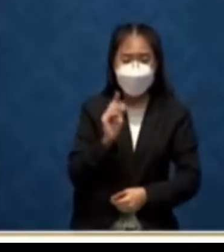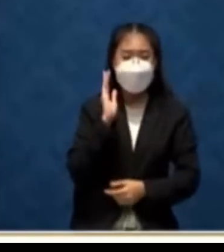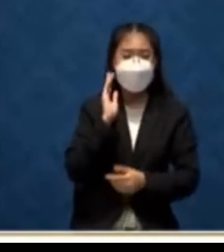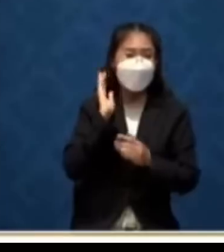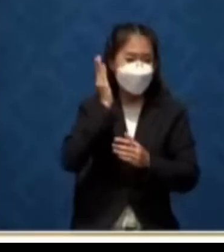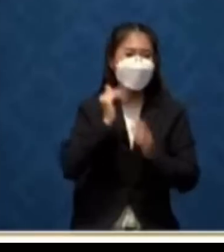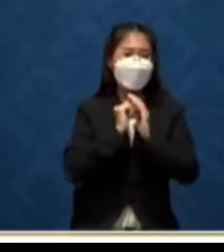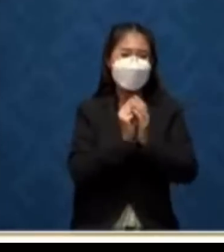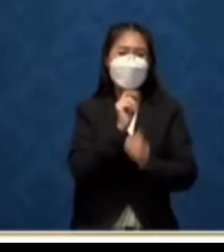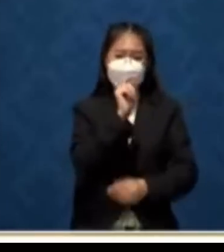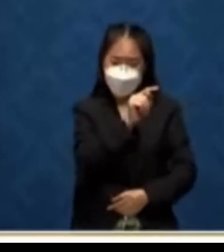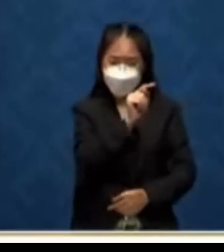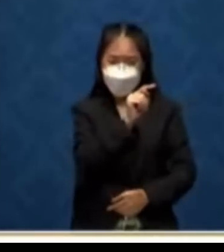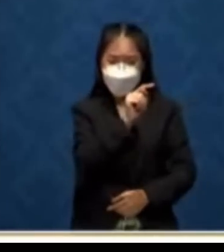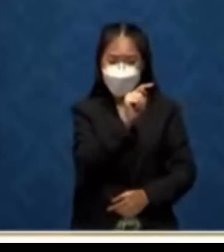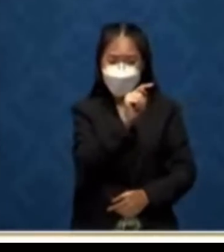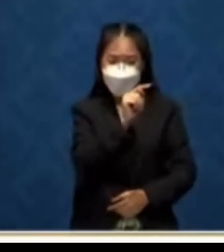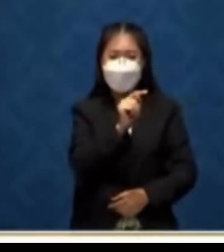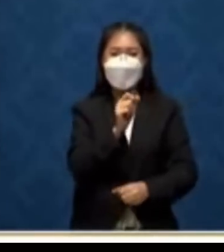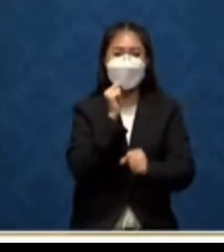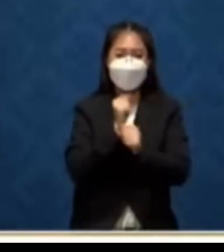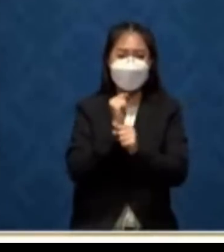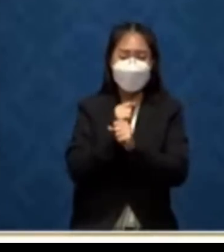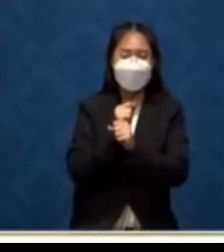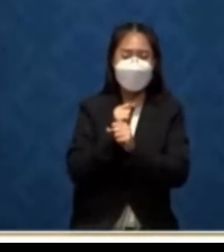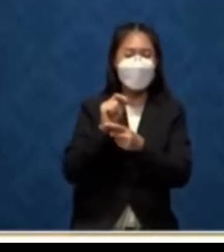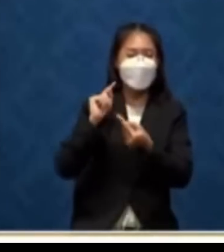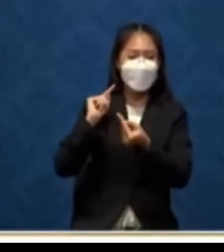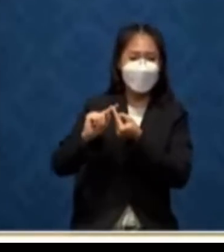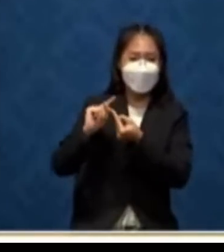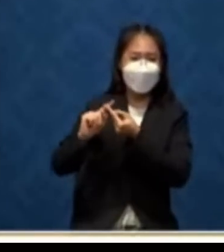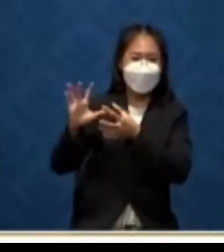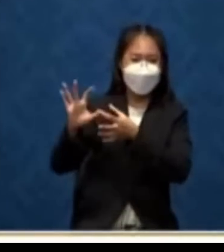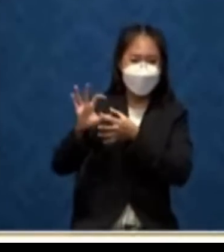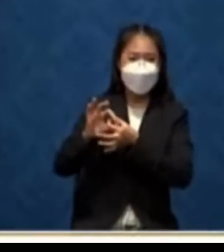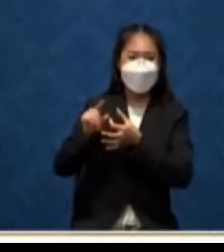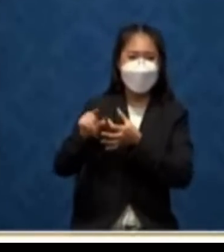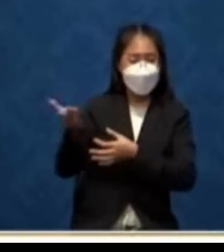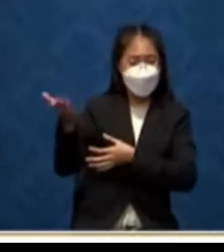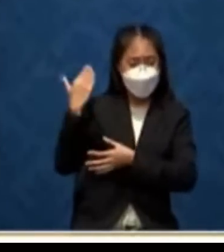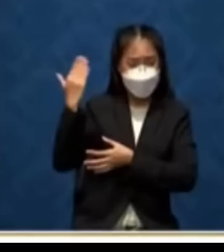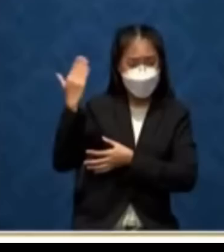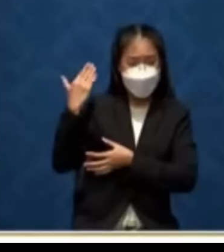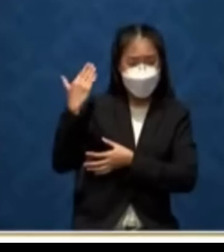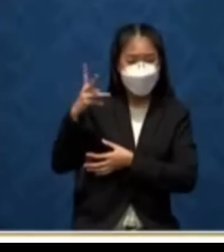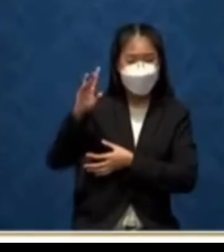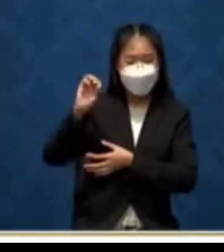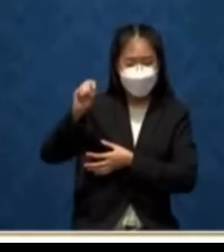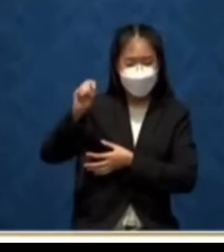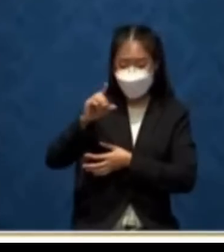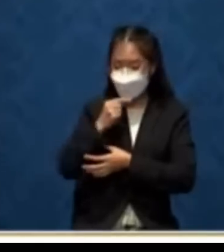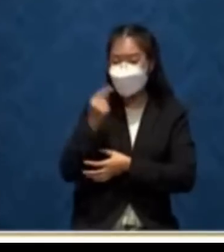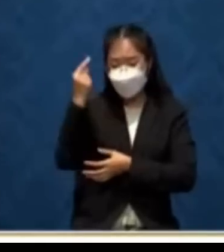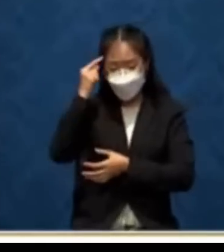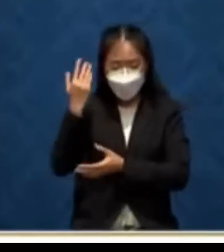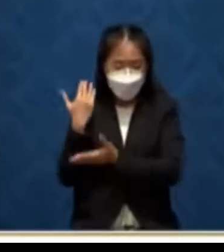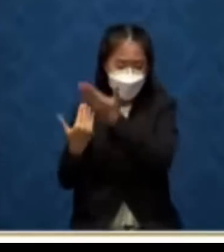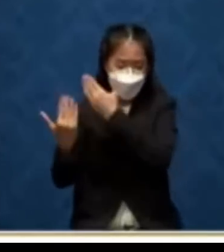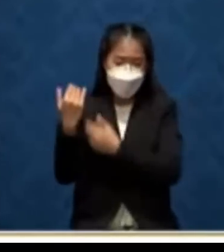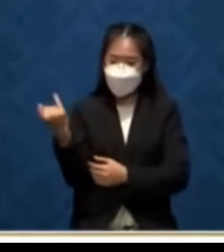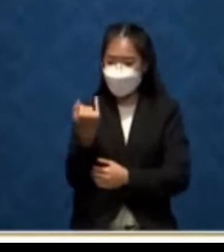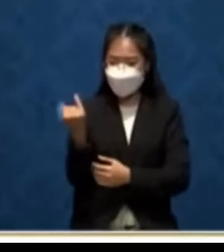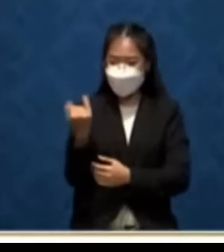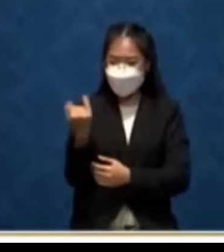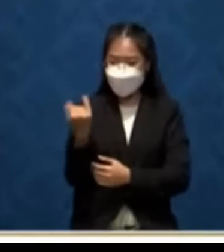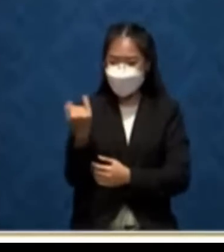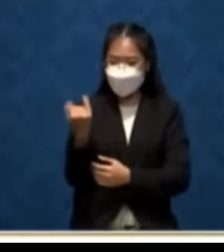มันเป็นคนที่เคยเกี่ยวข้องกับการเผาสวนงูซึ่งถ้ารู้แบบนั้นคนดีๆเขาไม่ไปทำไปข้องแวะเ